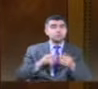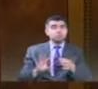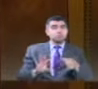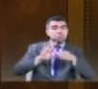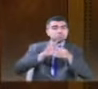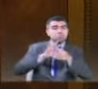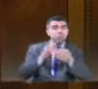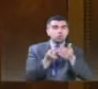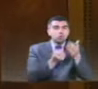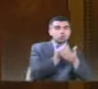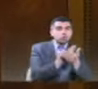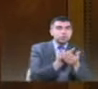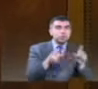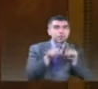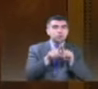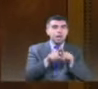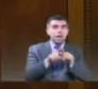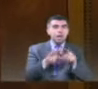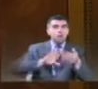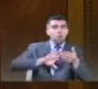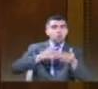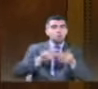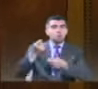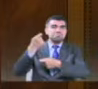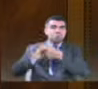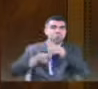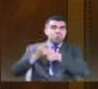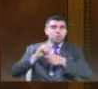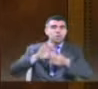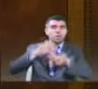الشراكات وآثارها الواضحة على الاقتصاد الوطني